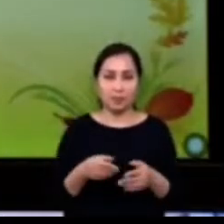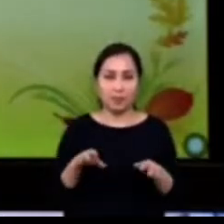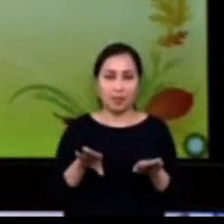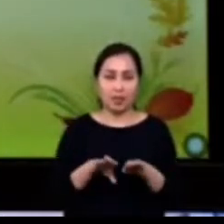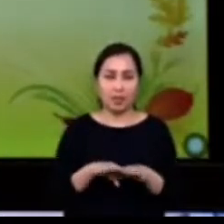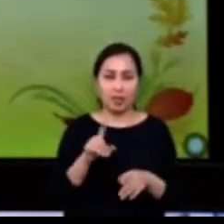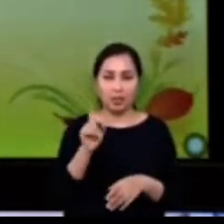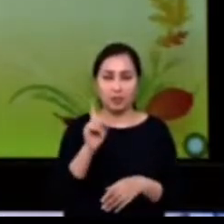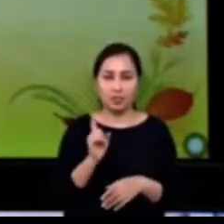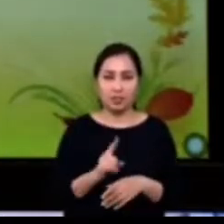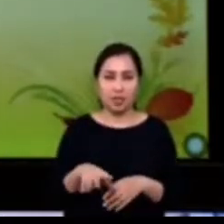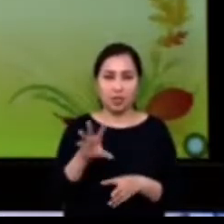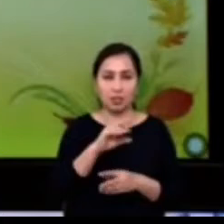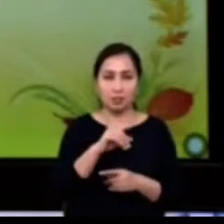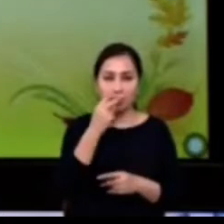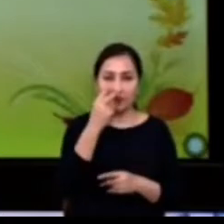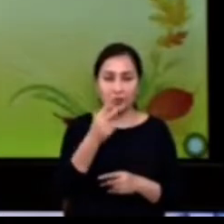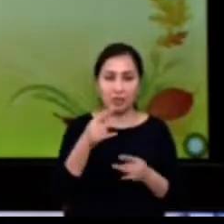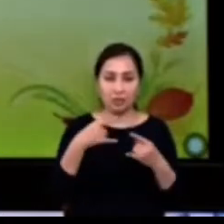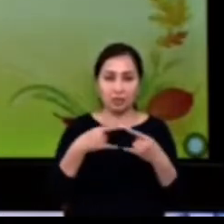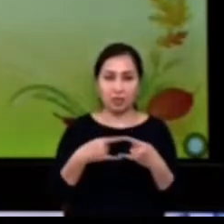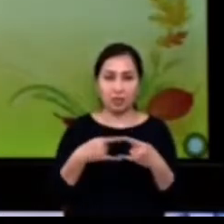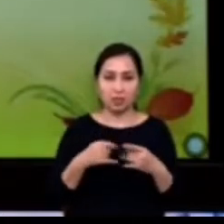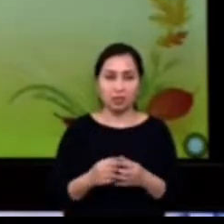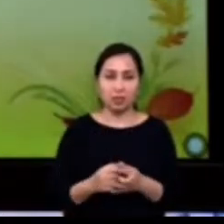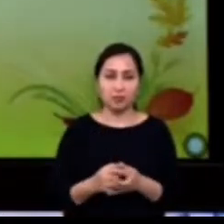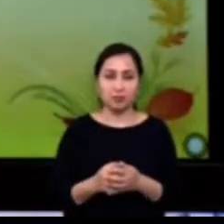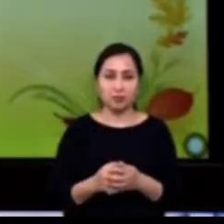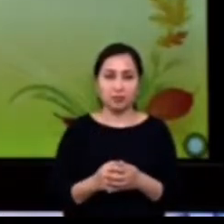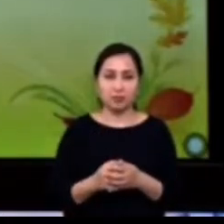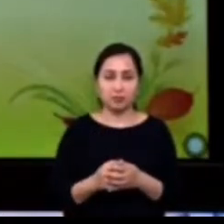таким знаком, который вы видите на экране.